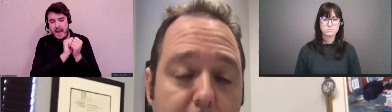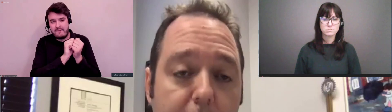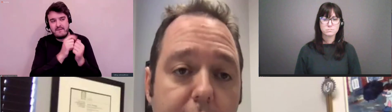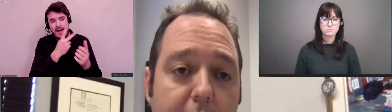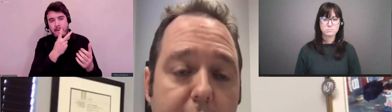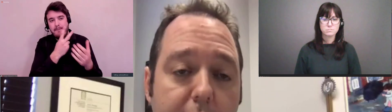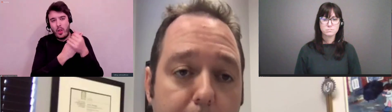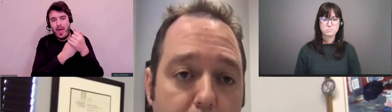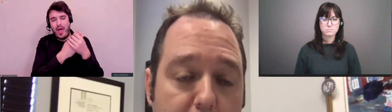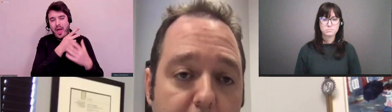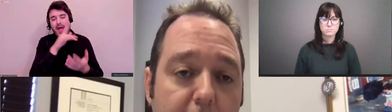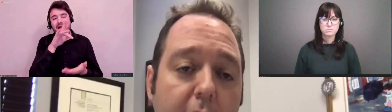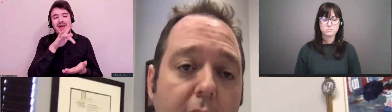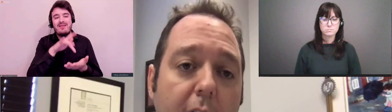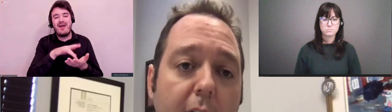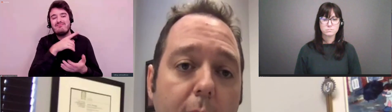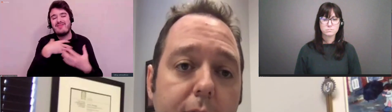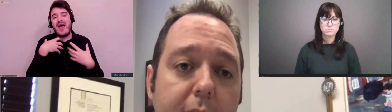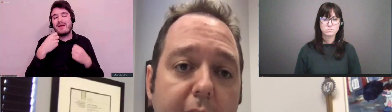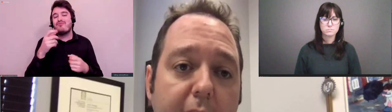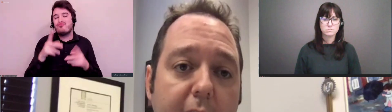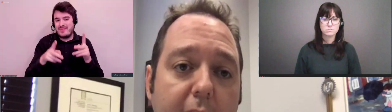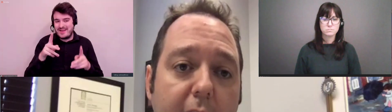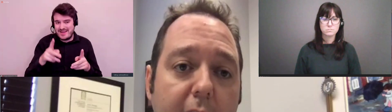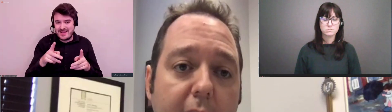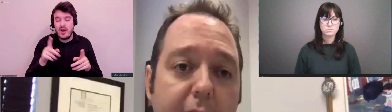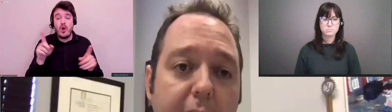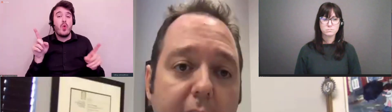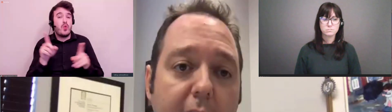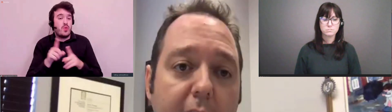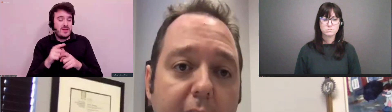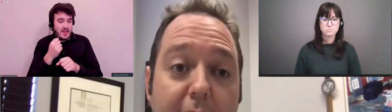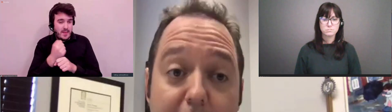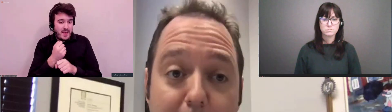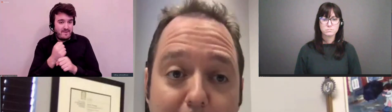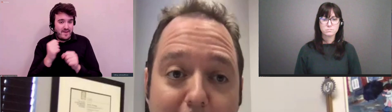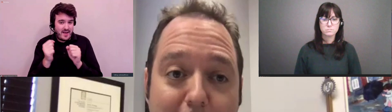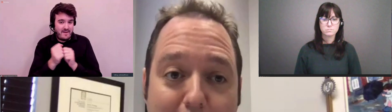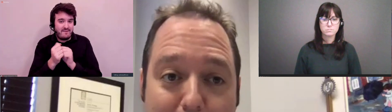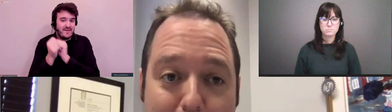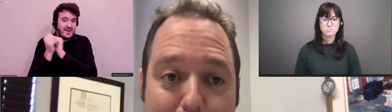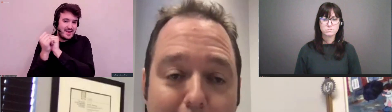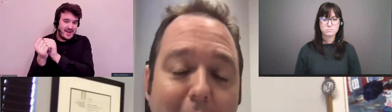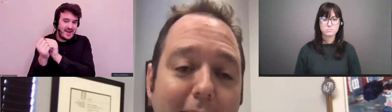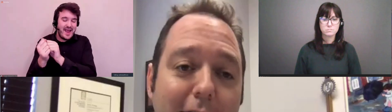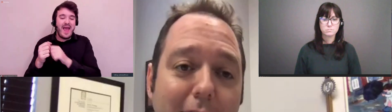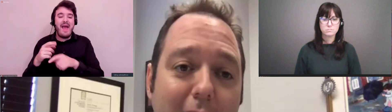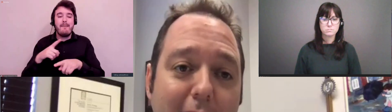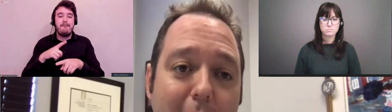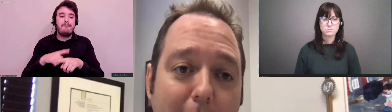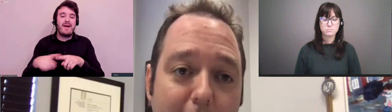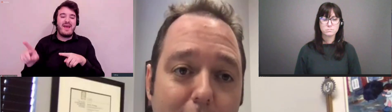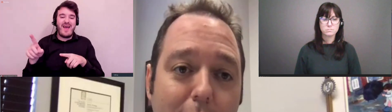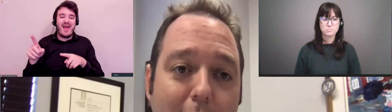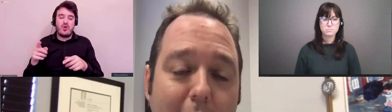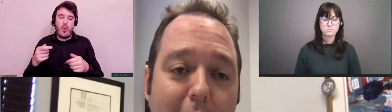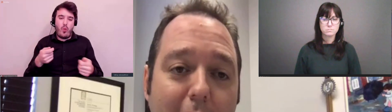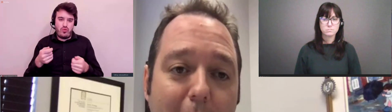partenaires dans la santé publique, aussi avec Infection Prevention and Control, donc les